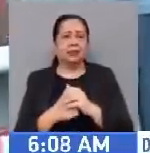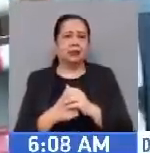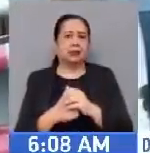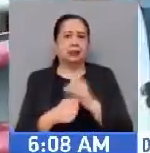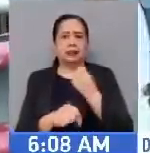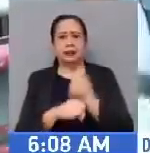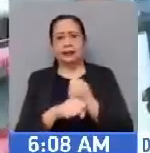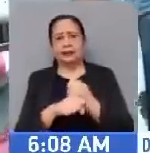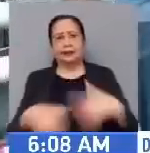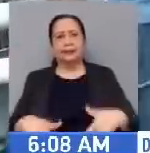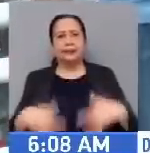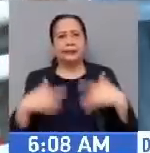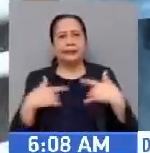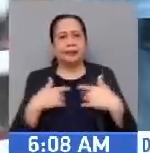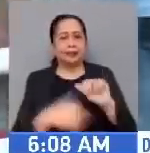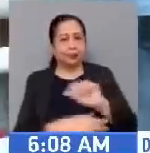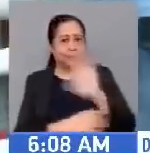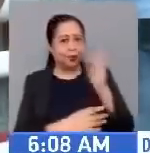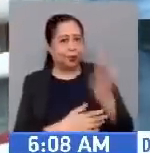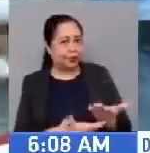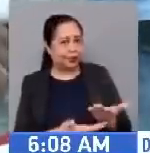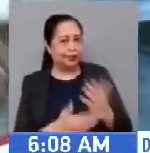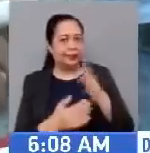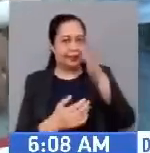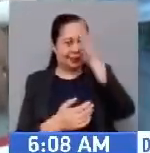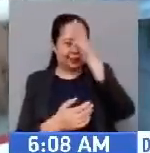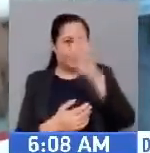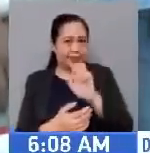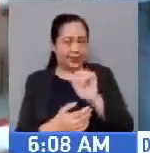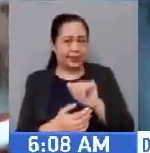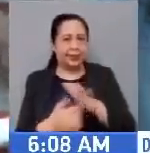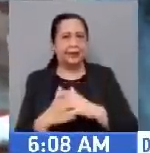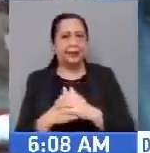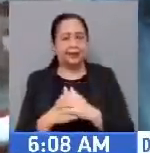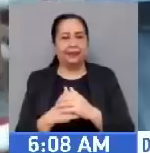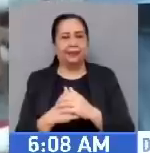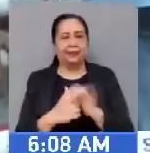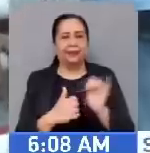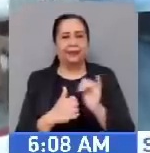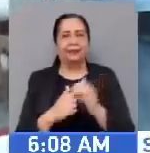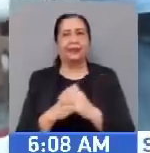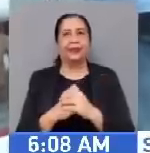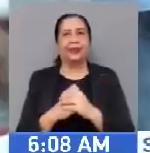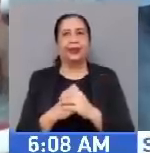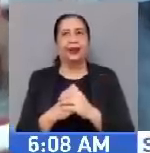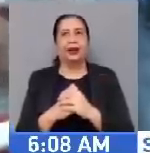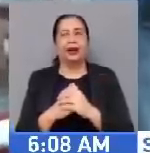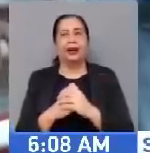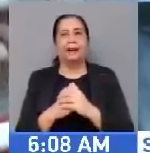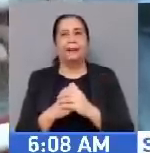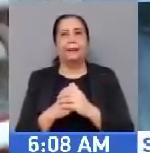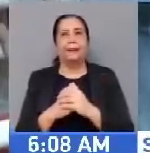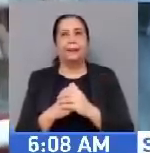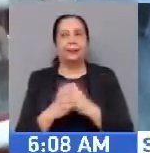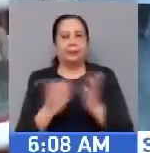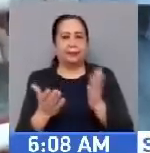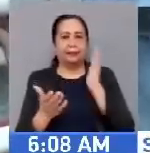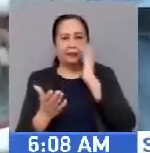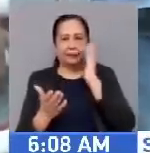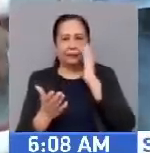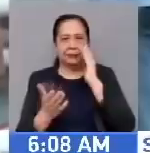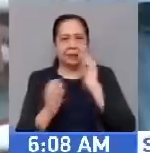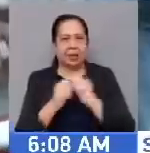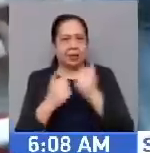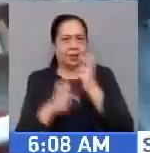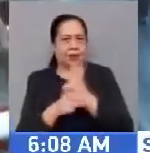Magandang umaga po sa inyo, Tatay Ray. Opo. Siyempre alam naman po natin kung gaano kahirap yung buhay